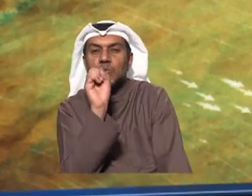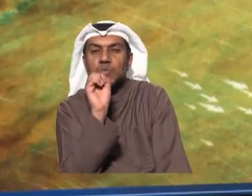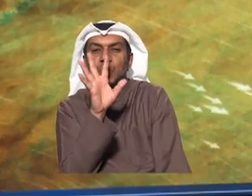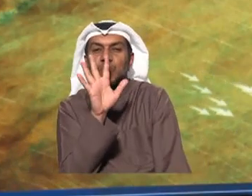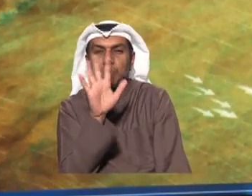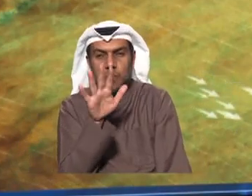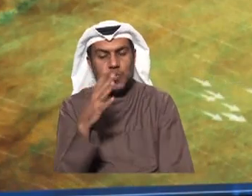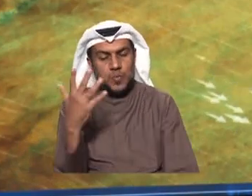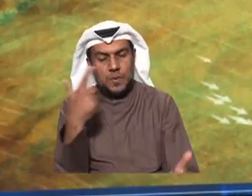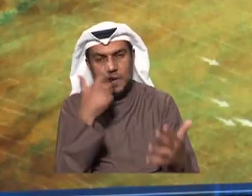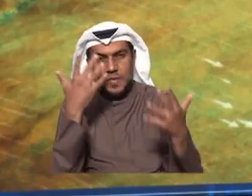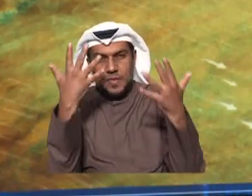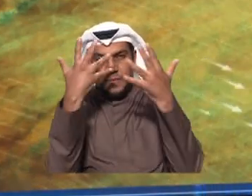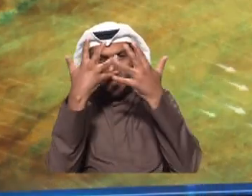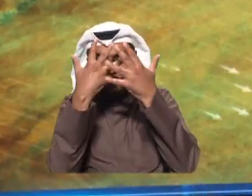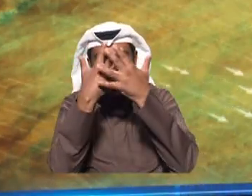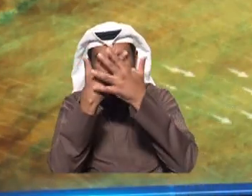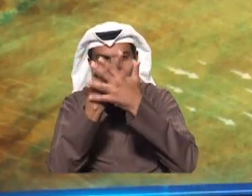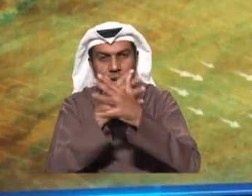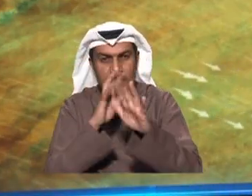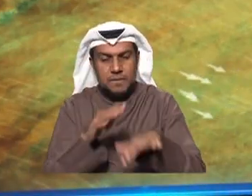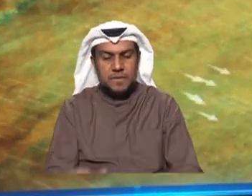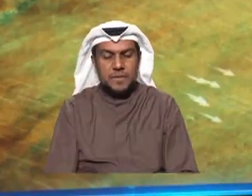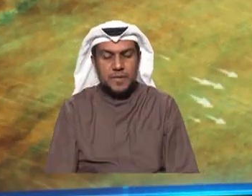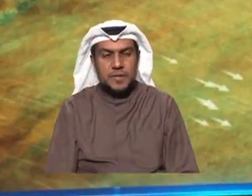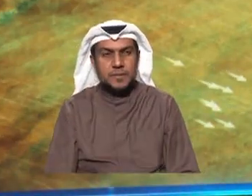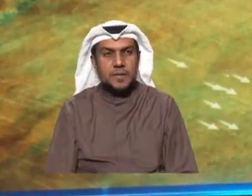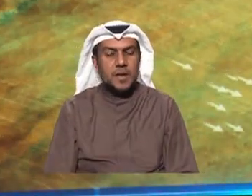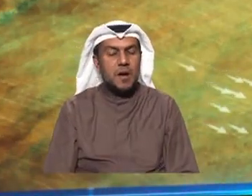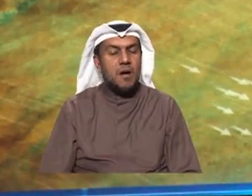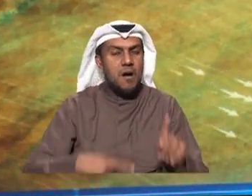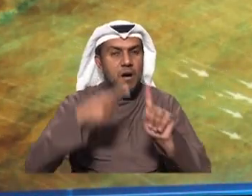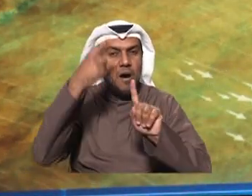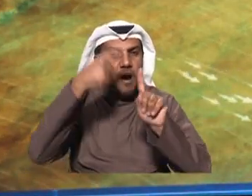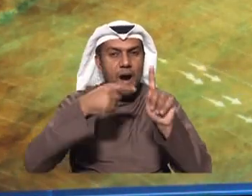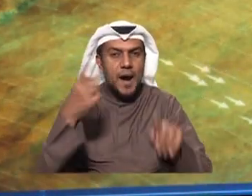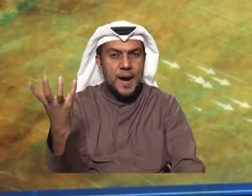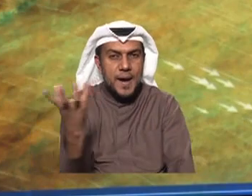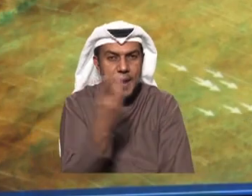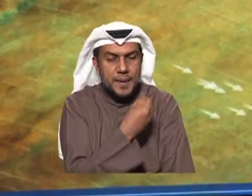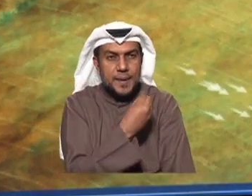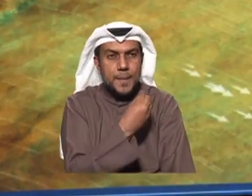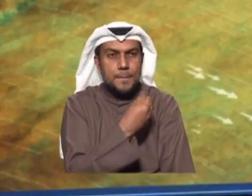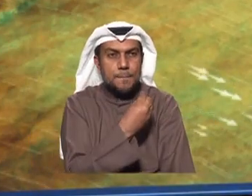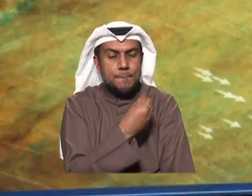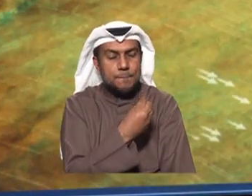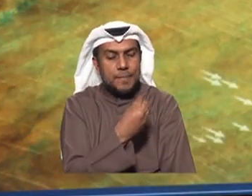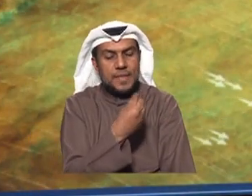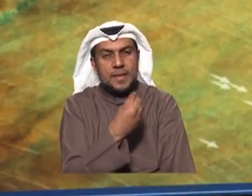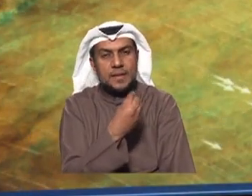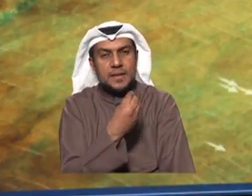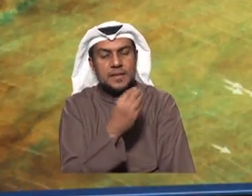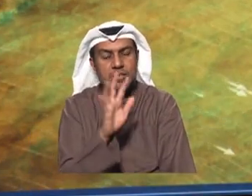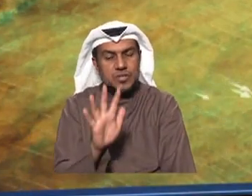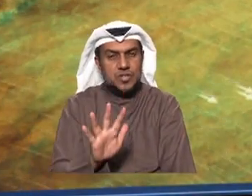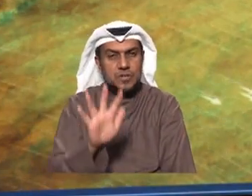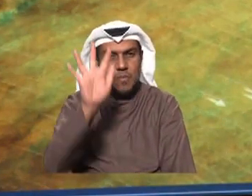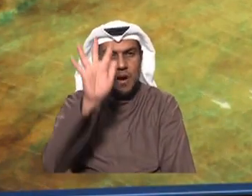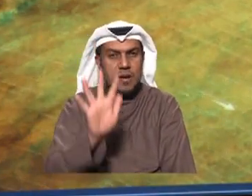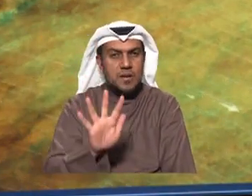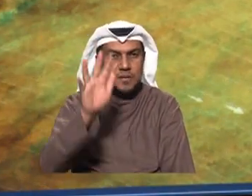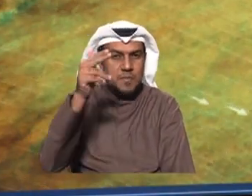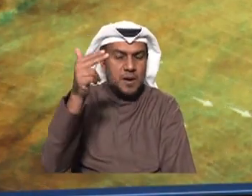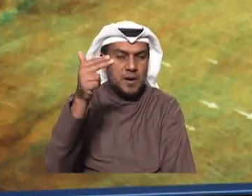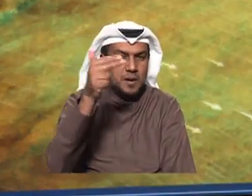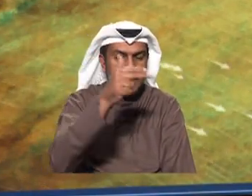مع استمرار الأجواء باردة، ومتوقع تصل درجات الحرارة في بعض المناطق خاصة الشمالية وشمالية الغربية من